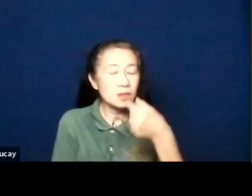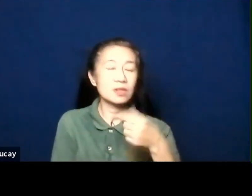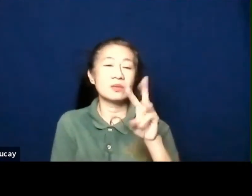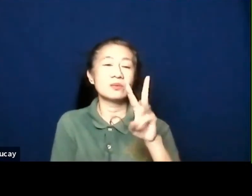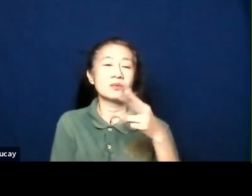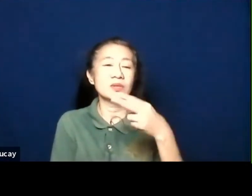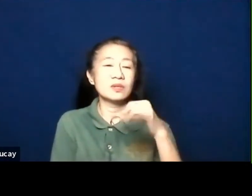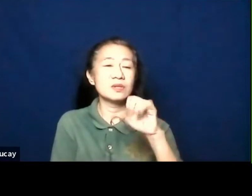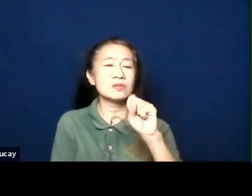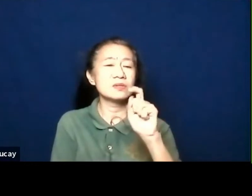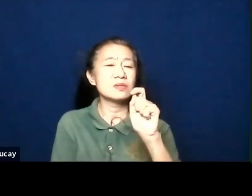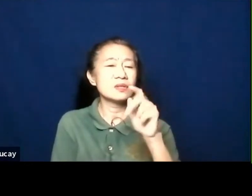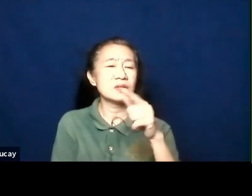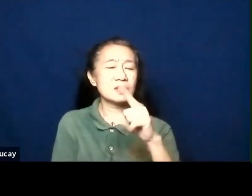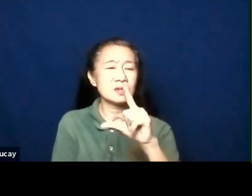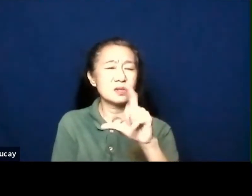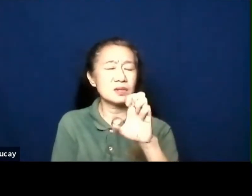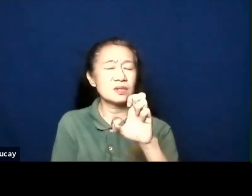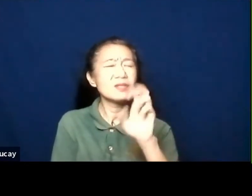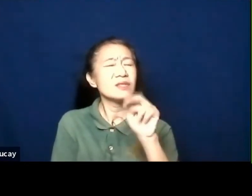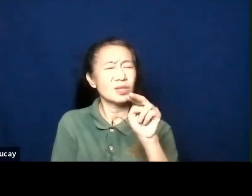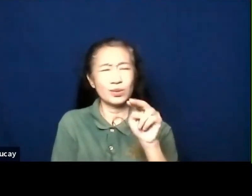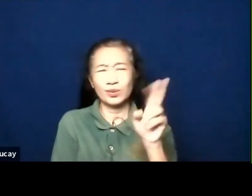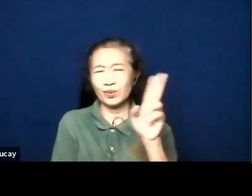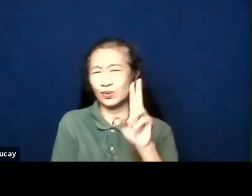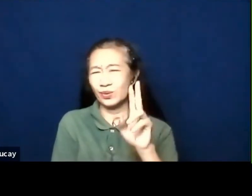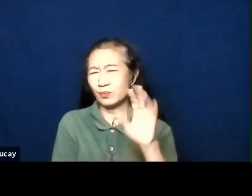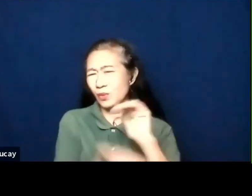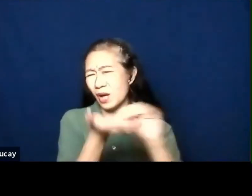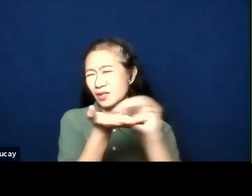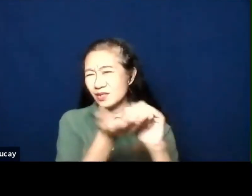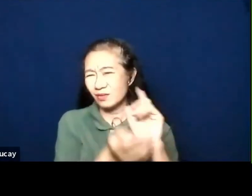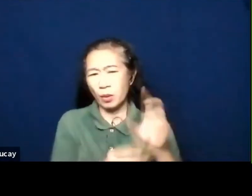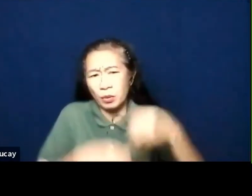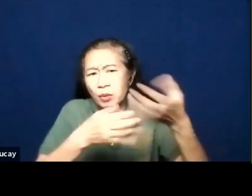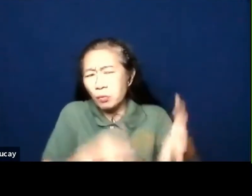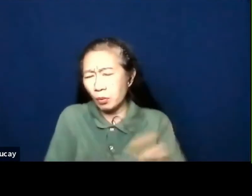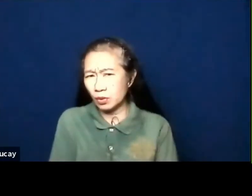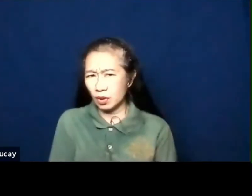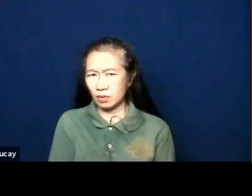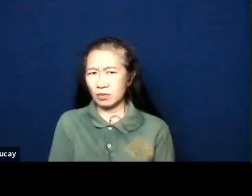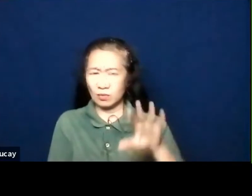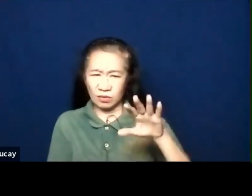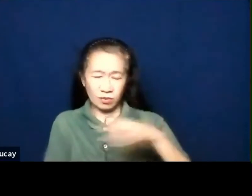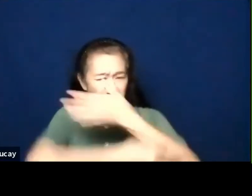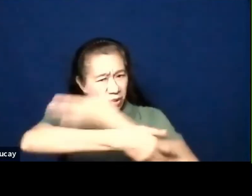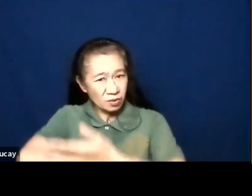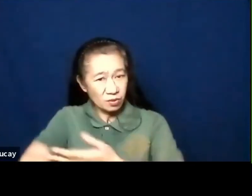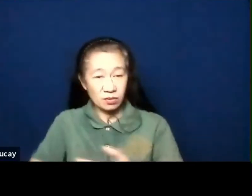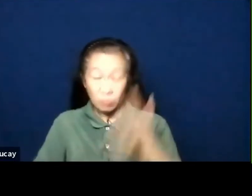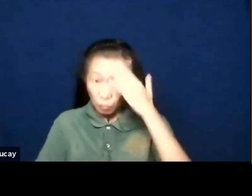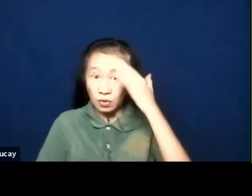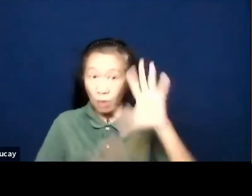ba? Kailangan nating i-practice. Siyempre, hindi naman automatic binigyan mo ng whistle yung anak mo. Baka alam niyang i-blow